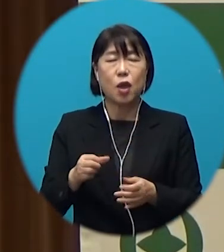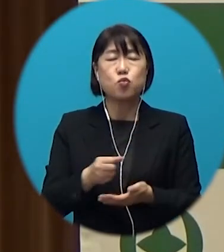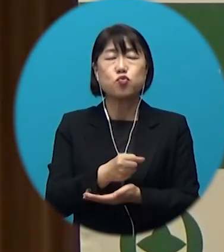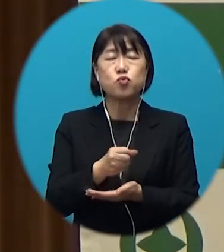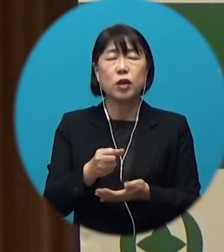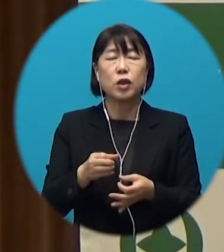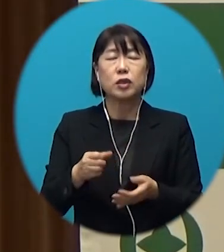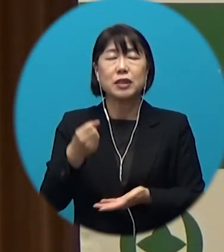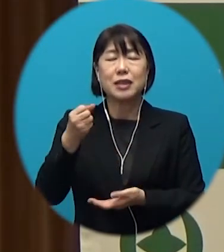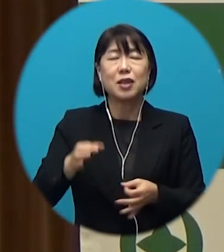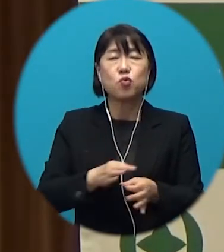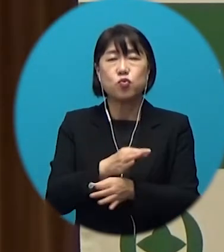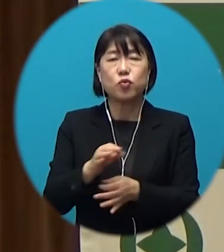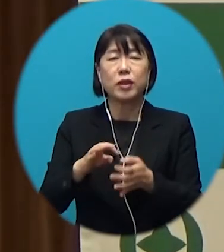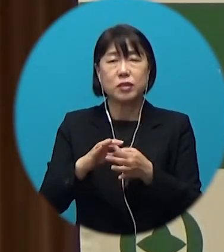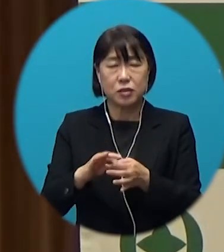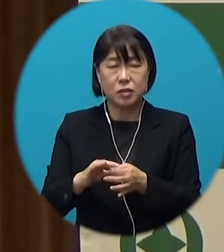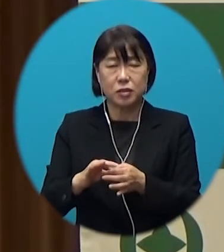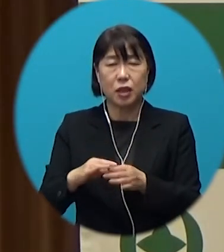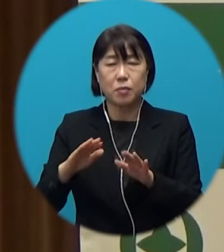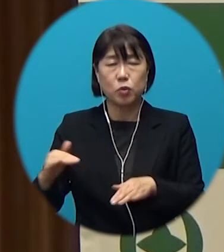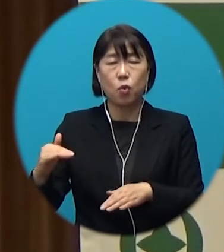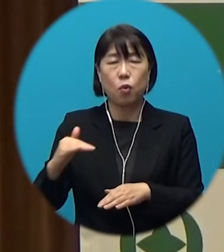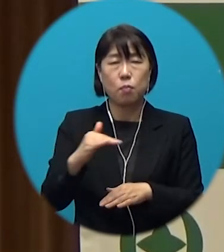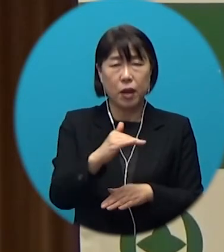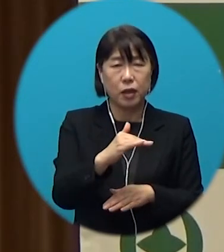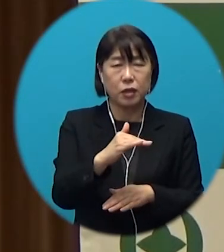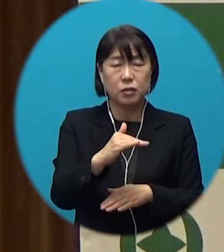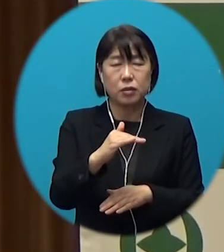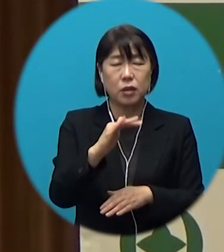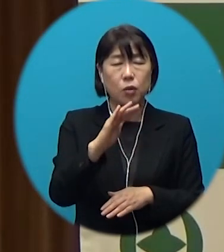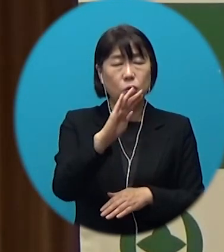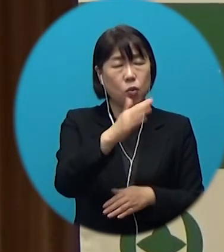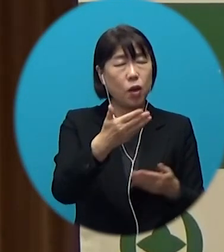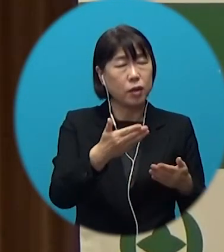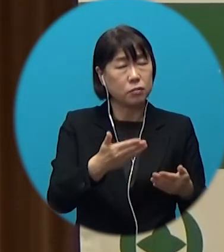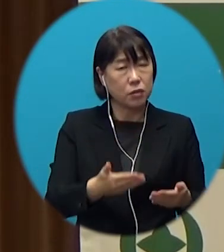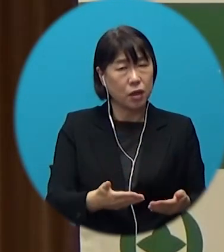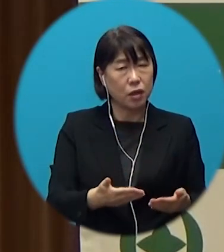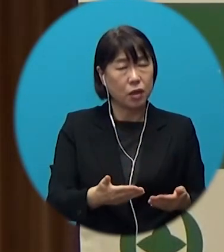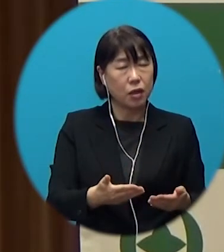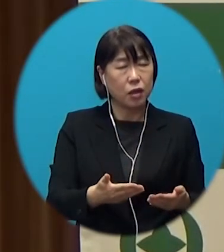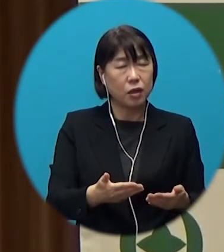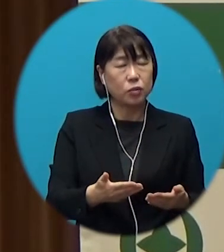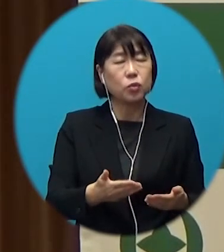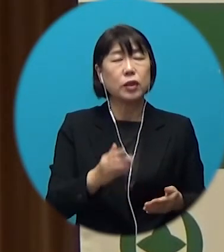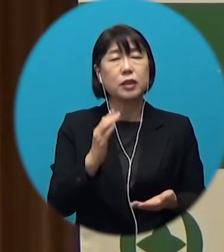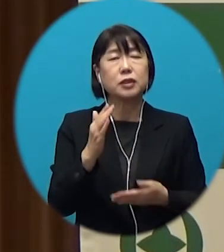はまた上がってしまって、多分これまた上がったレベルになると思うんですけども、